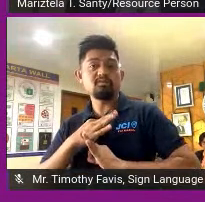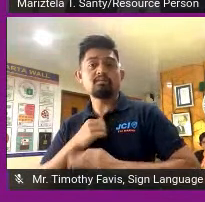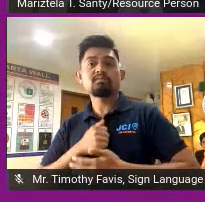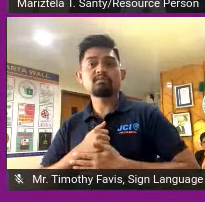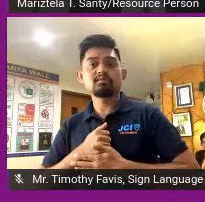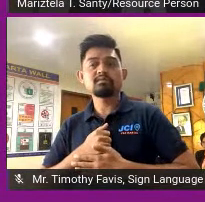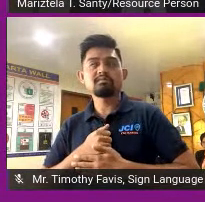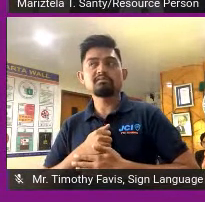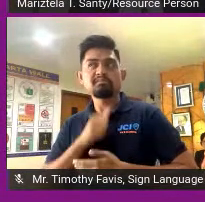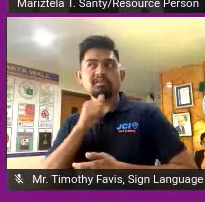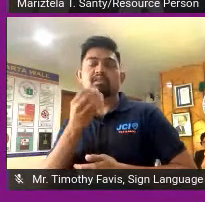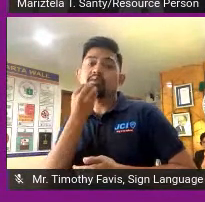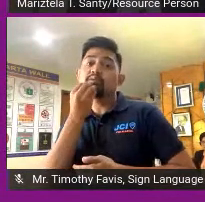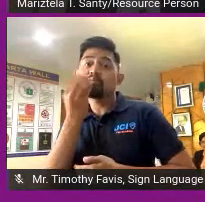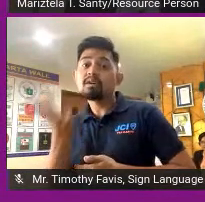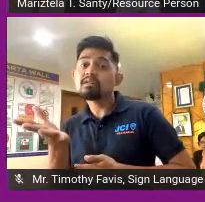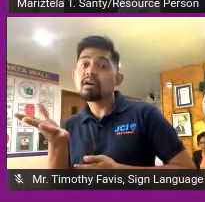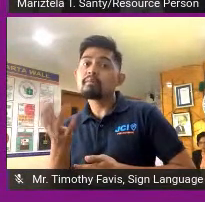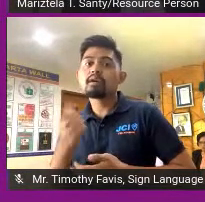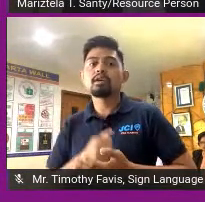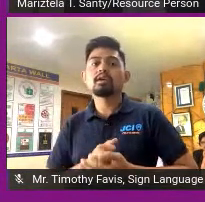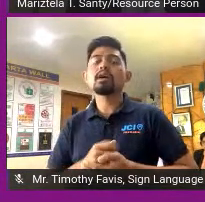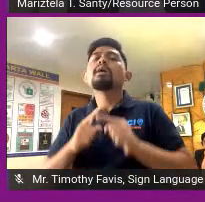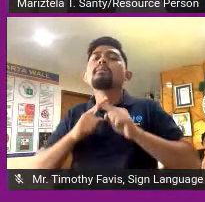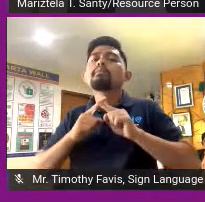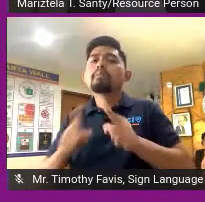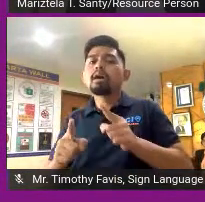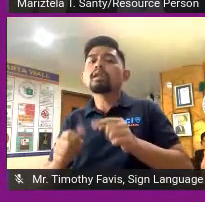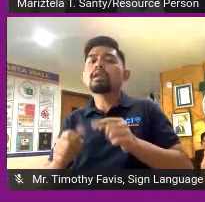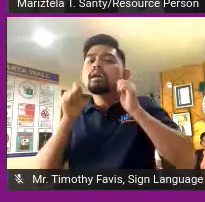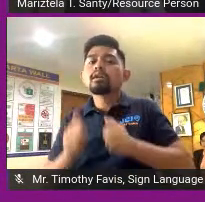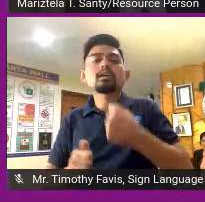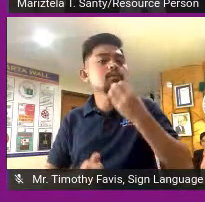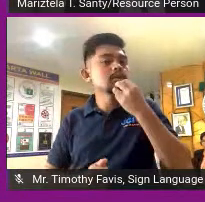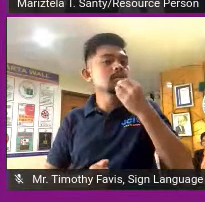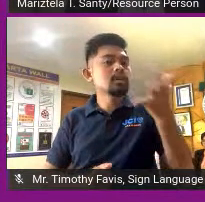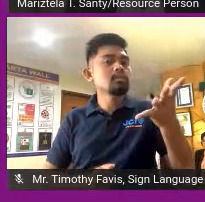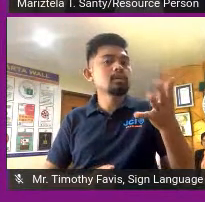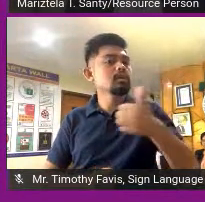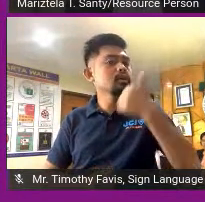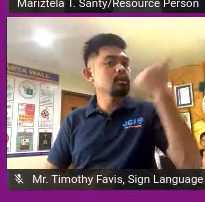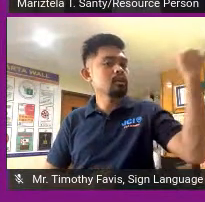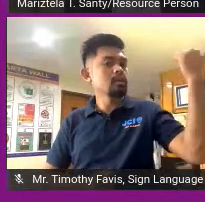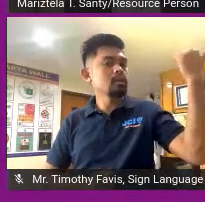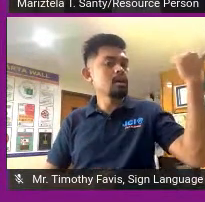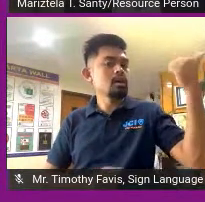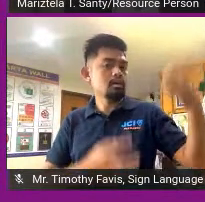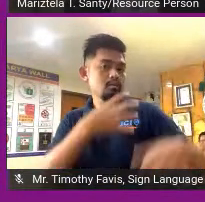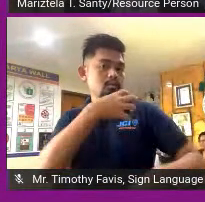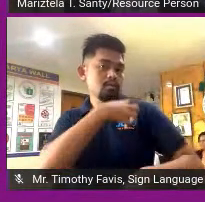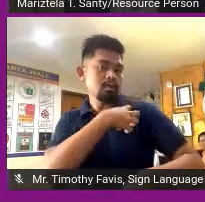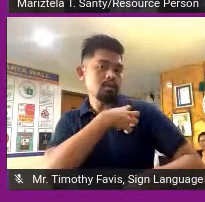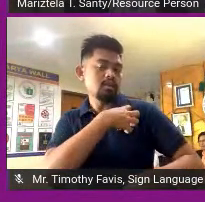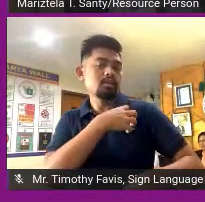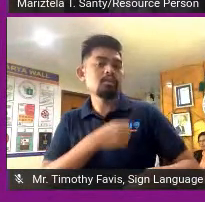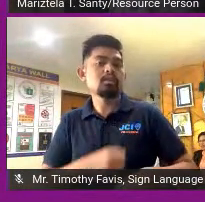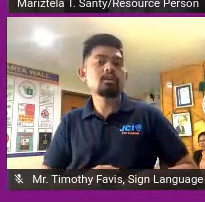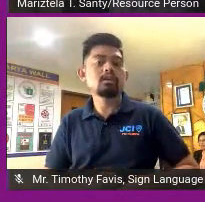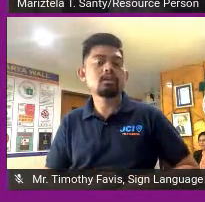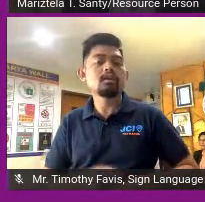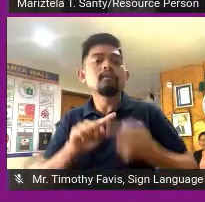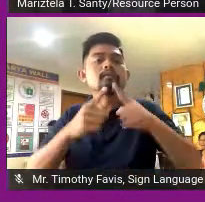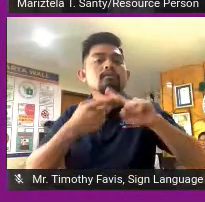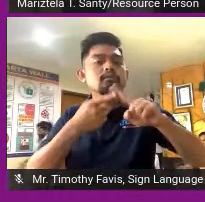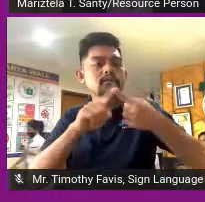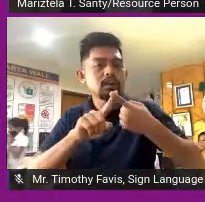rights. Ano po? Pwede silang magsumbong kahit kanino. Ngayon, we